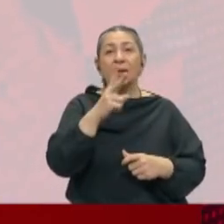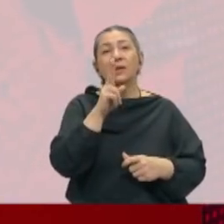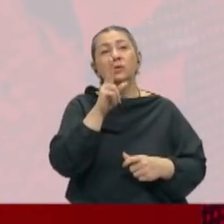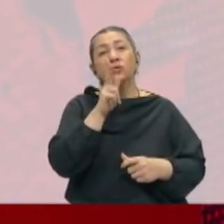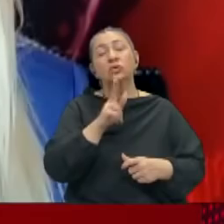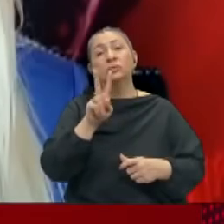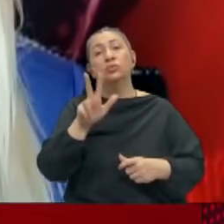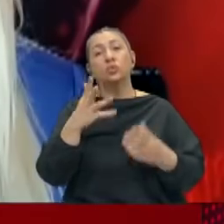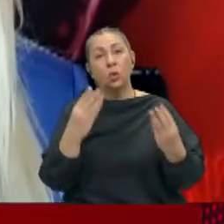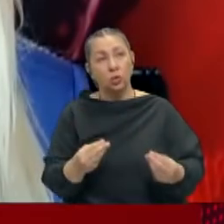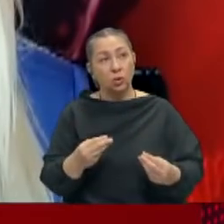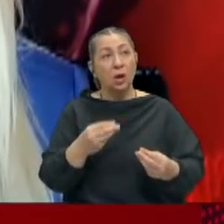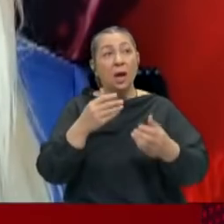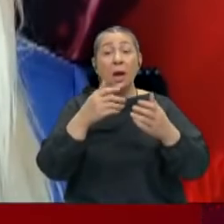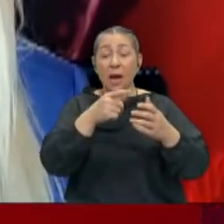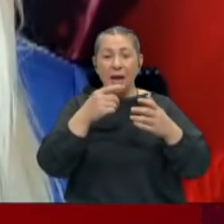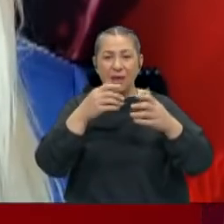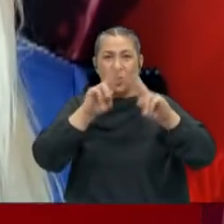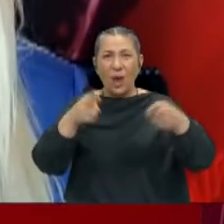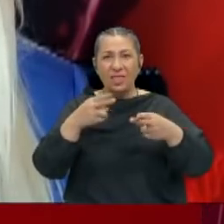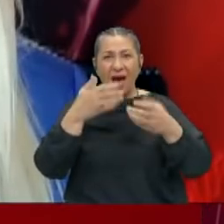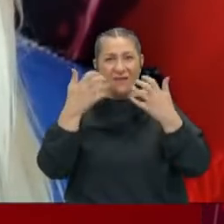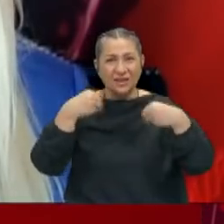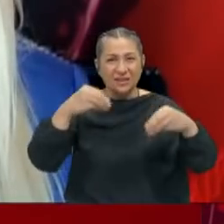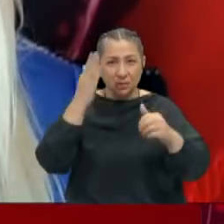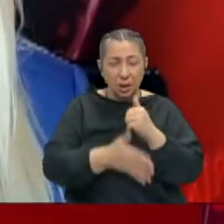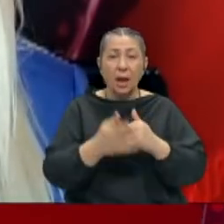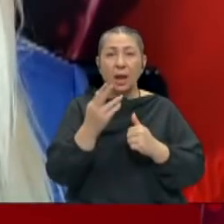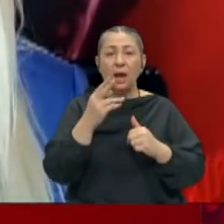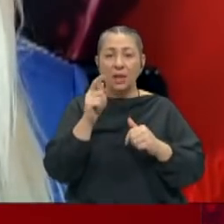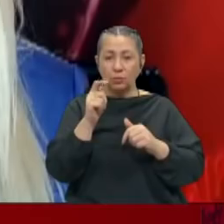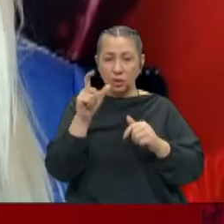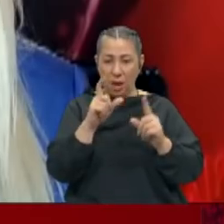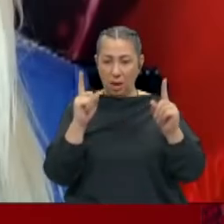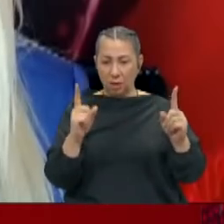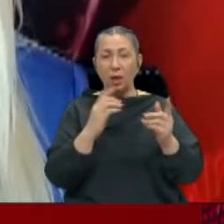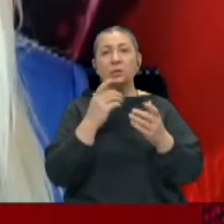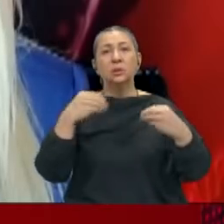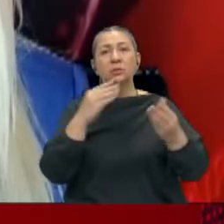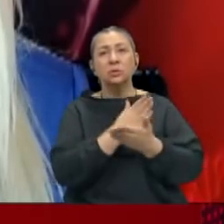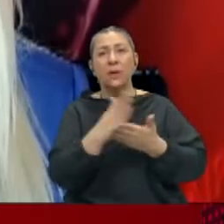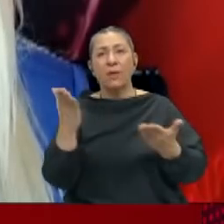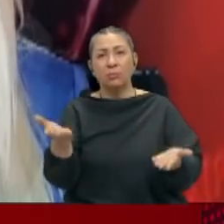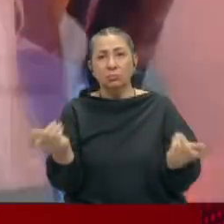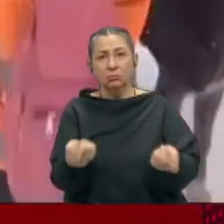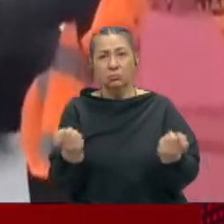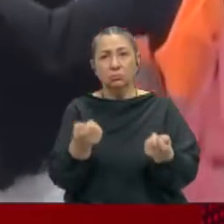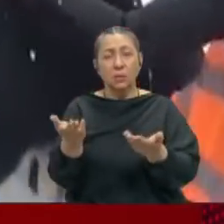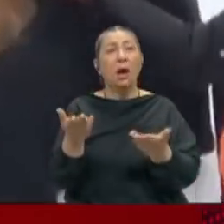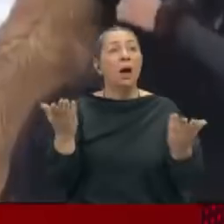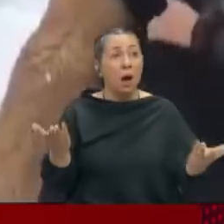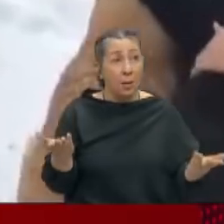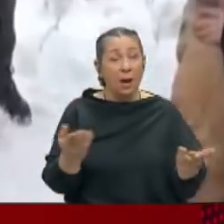2323'e yükseldi. Pet shoplarda hayvan satışı yasaklandı. Ancak 7. aya kadar da satışları devam ediyor. Şu anda devam edecek.